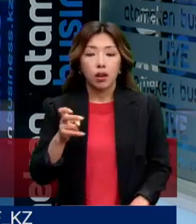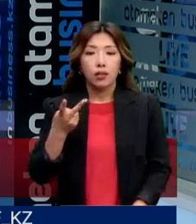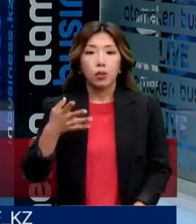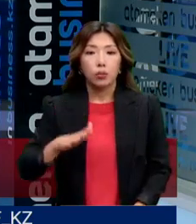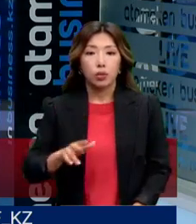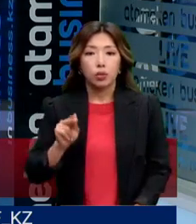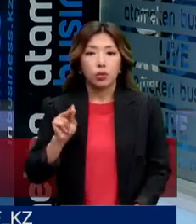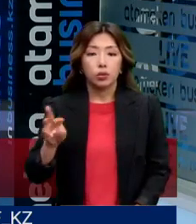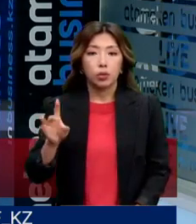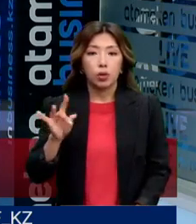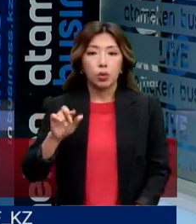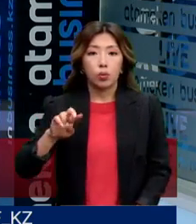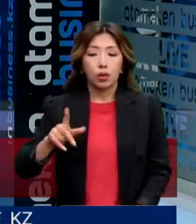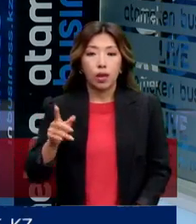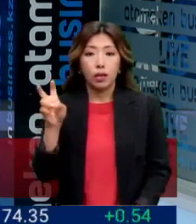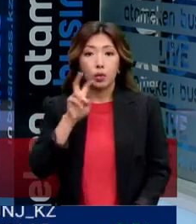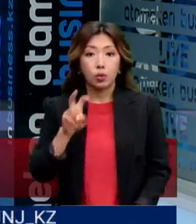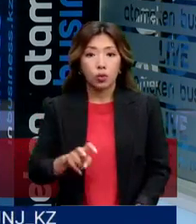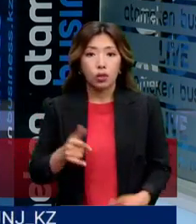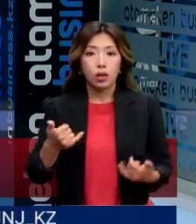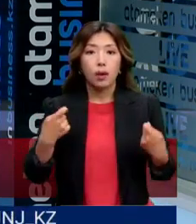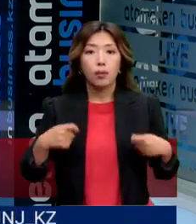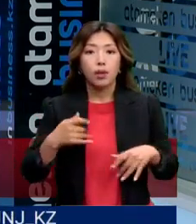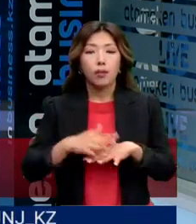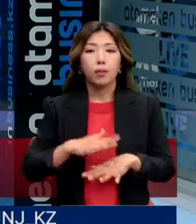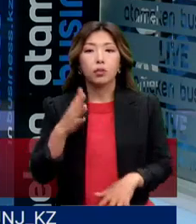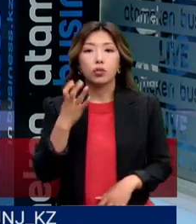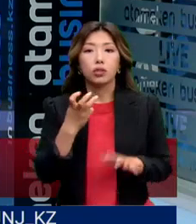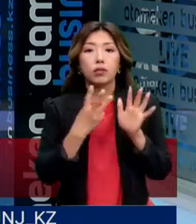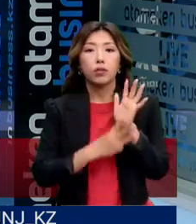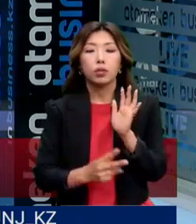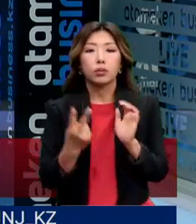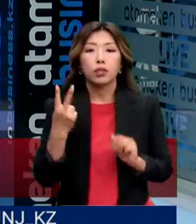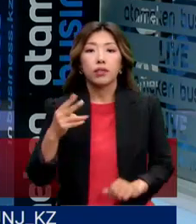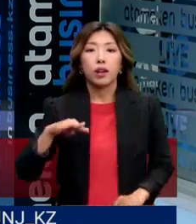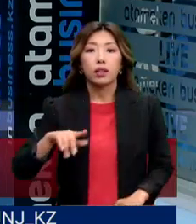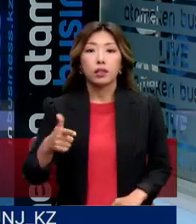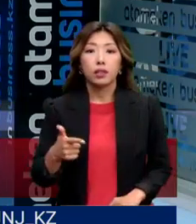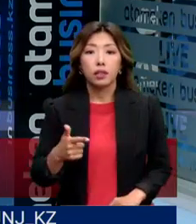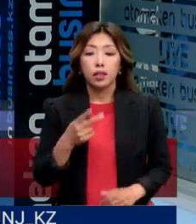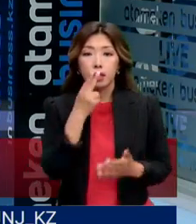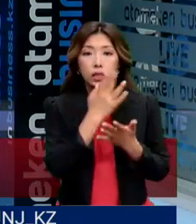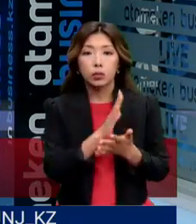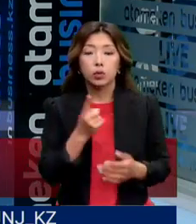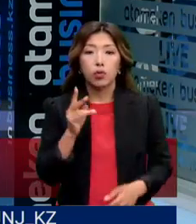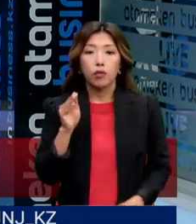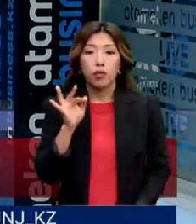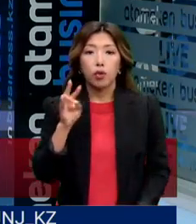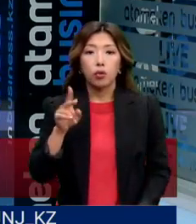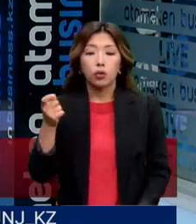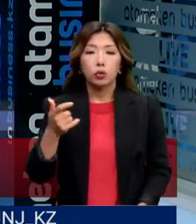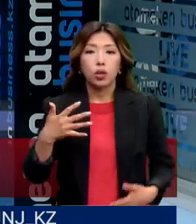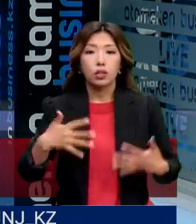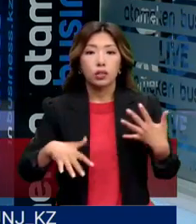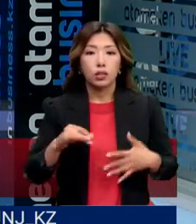рублю. Между тем, американец продается в обменных пунктах Казахстана за 482 тенге, несмотря на то, что на фондовом рынке он немного ослаб